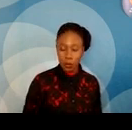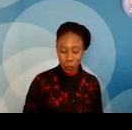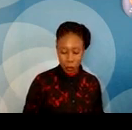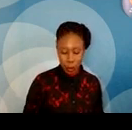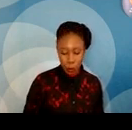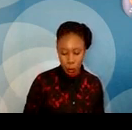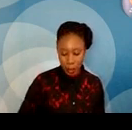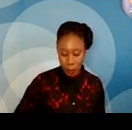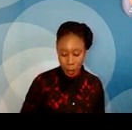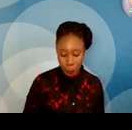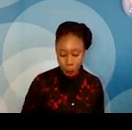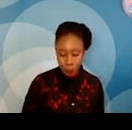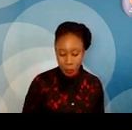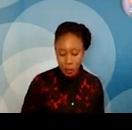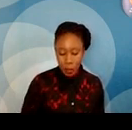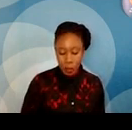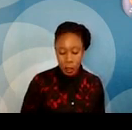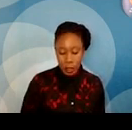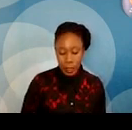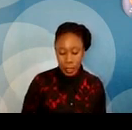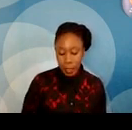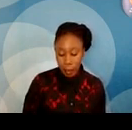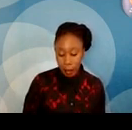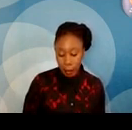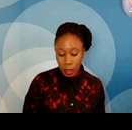var över 55 år gammal.